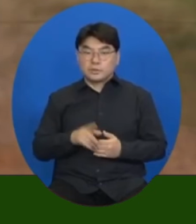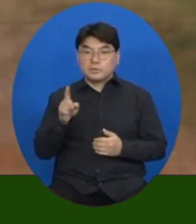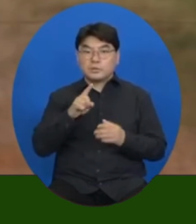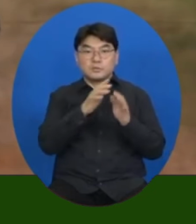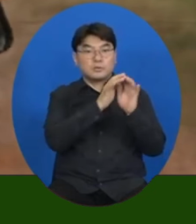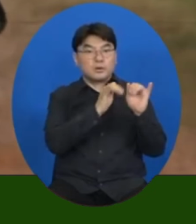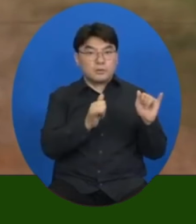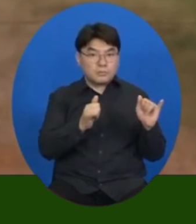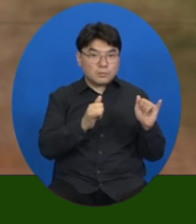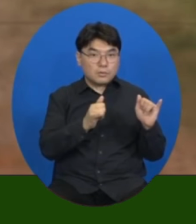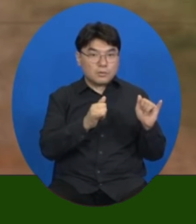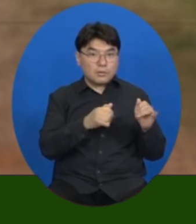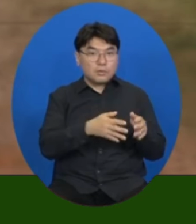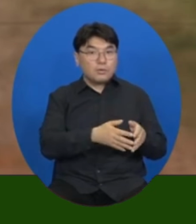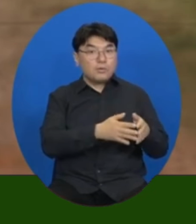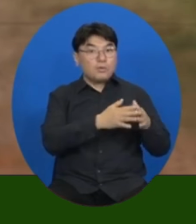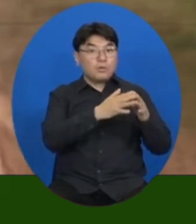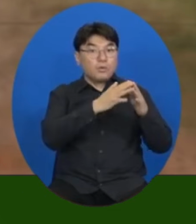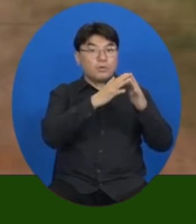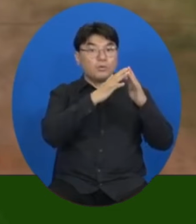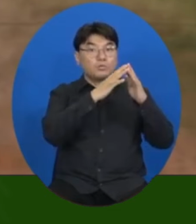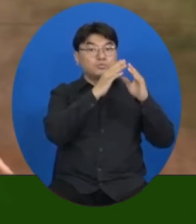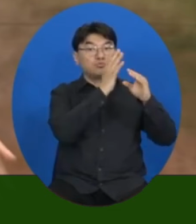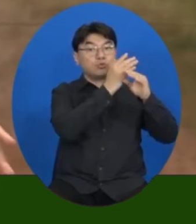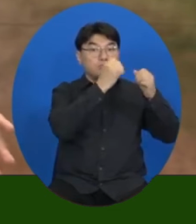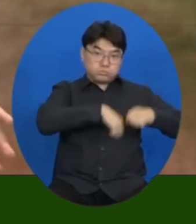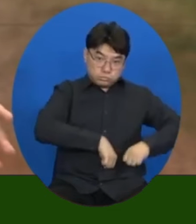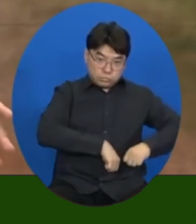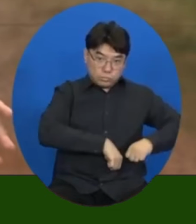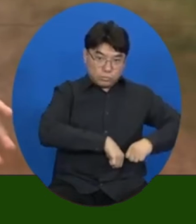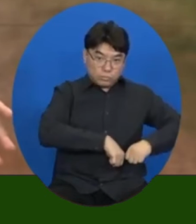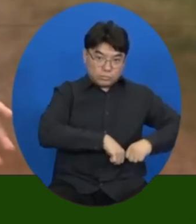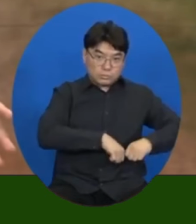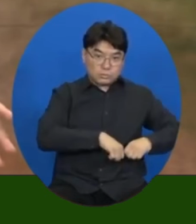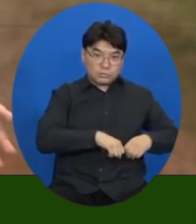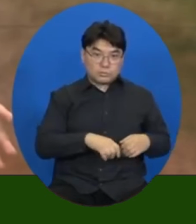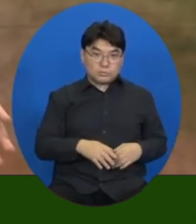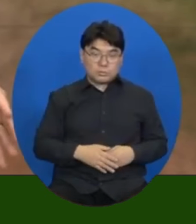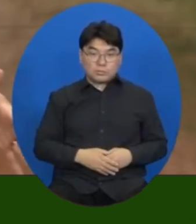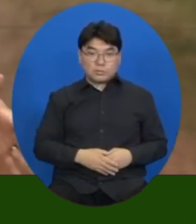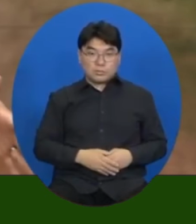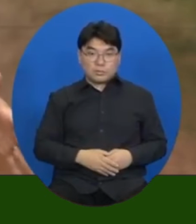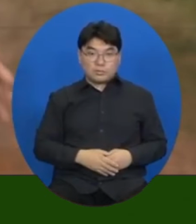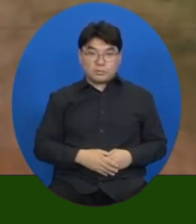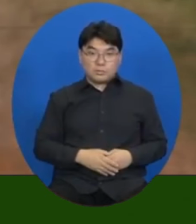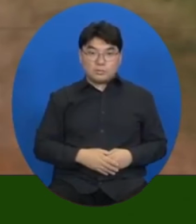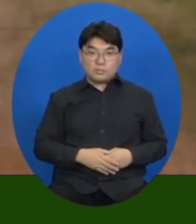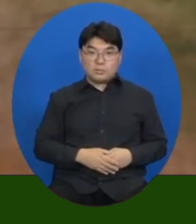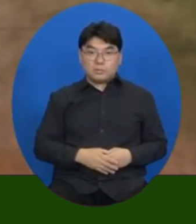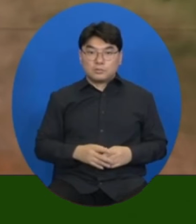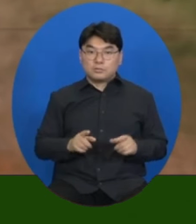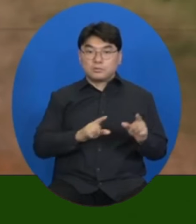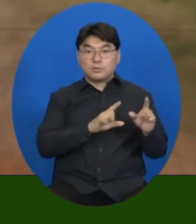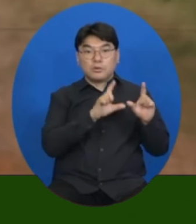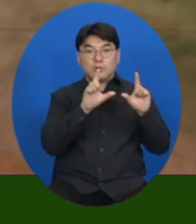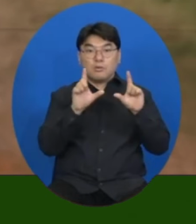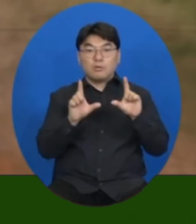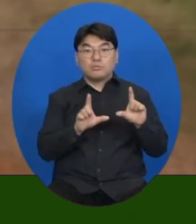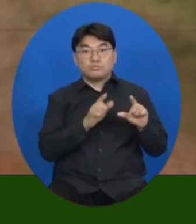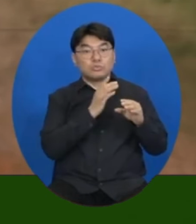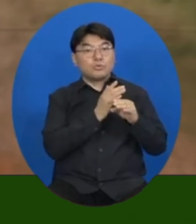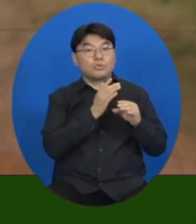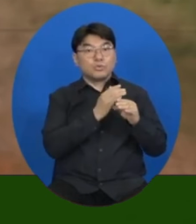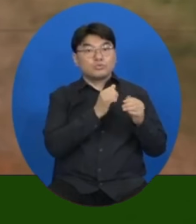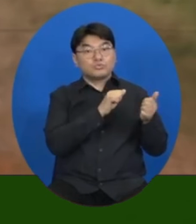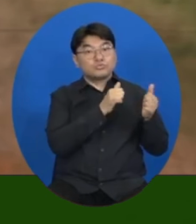인생은 이것이 딱 세워지다 오느날 갑자기 그냥 확 무너지네 살아 있을 때는 어느 정도 버텼다가